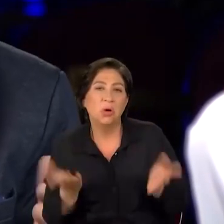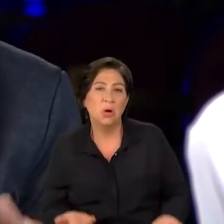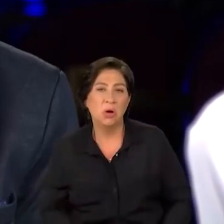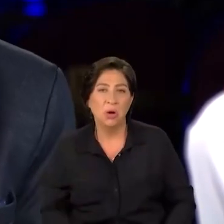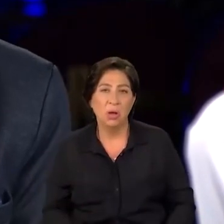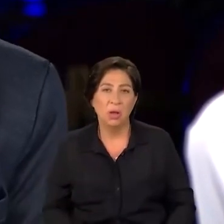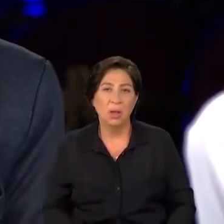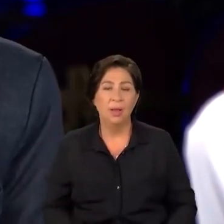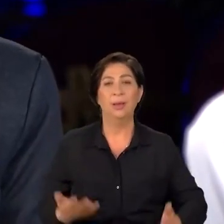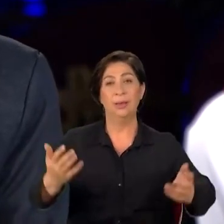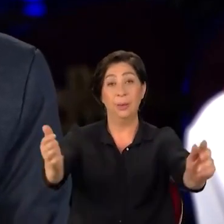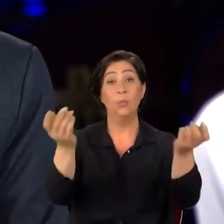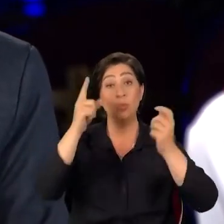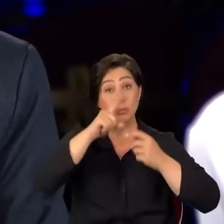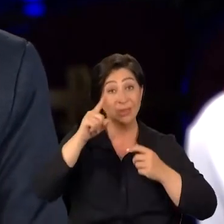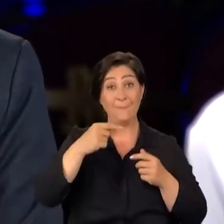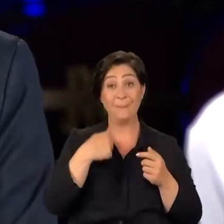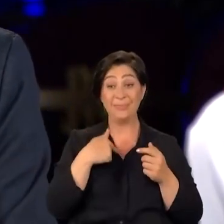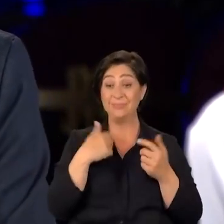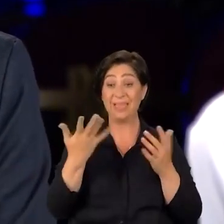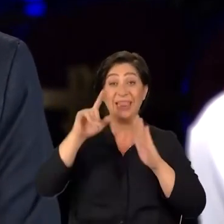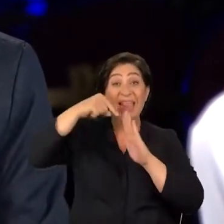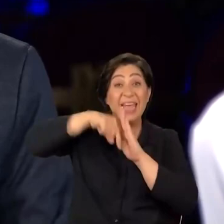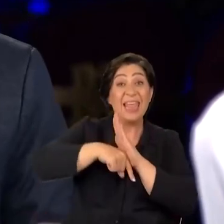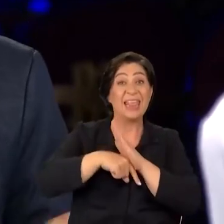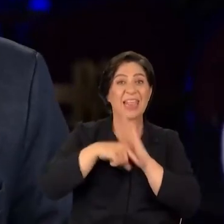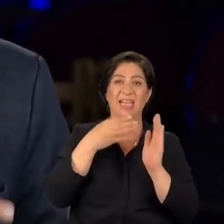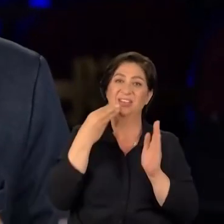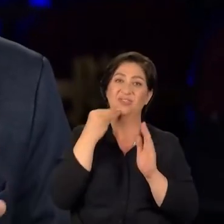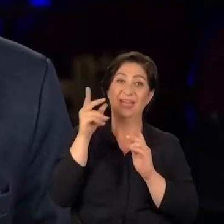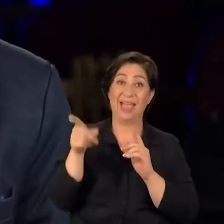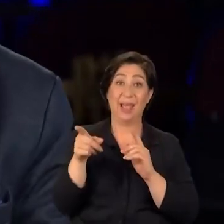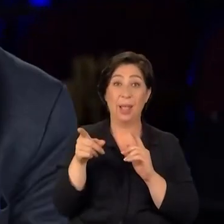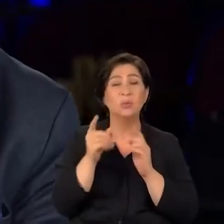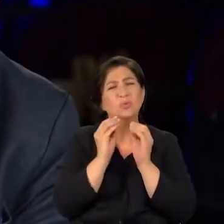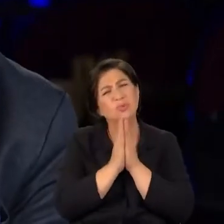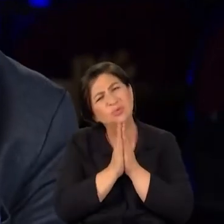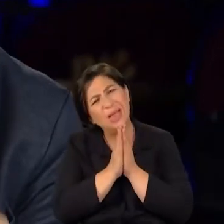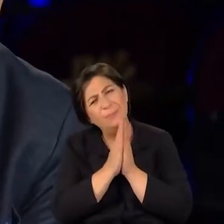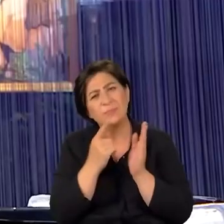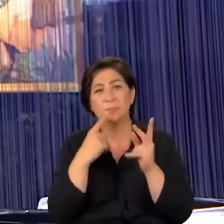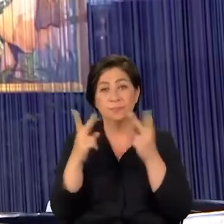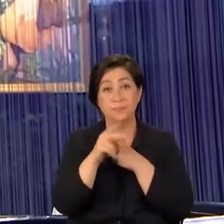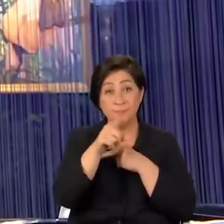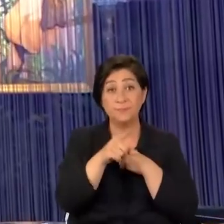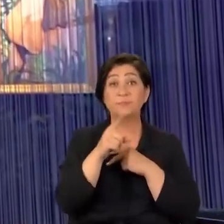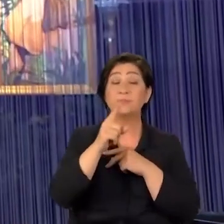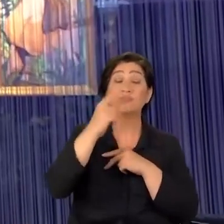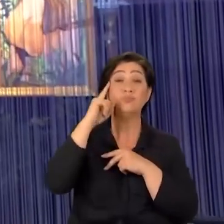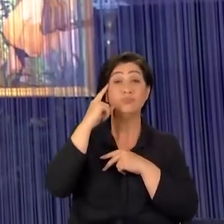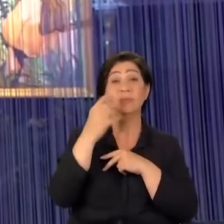O nedenle bizim meselemiz daha derin gençlerdeki. Çünkü ama yine özür dilerim. şunu düşünüyorlar.